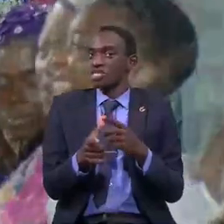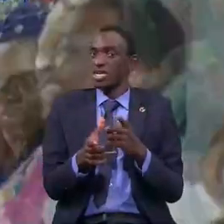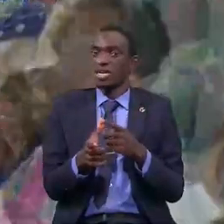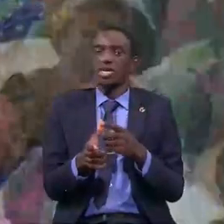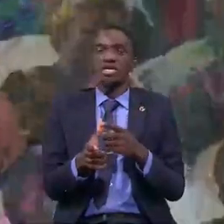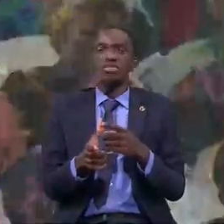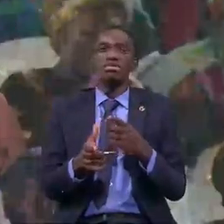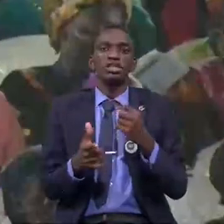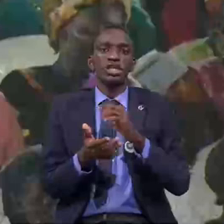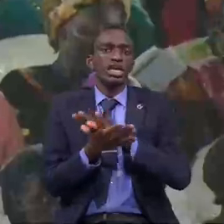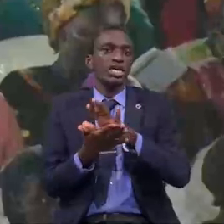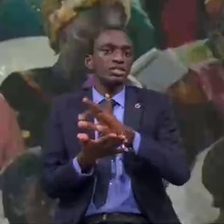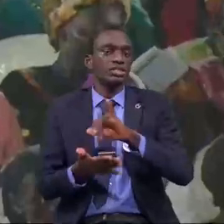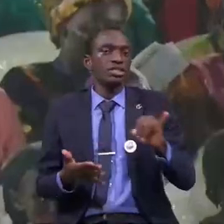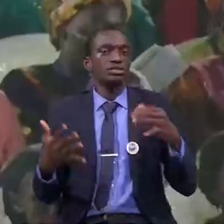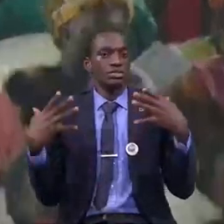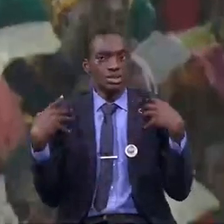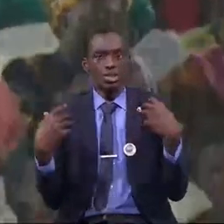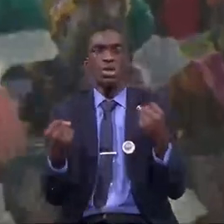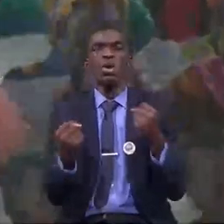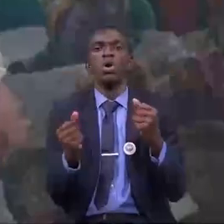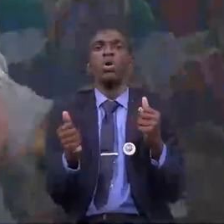Premièrement, la cure de purification